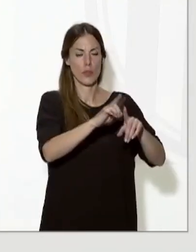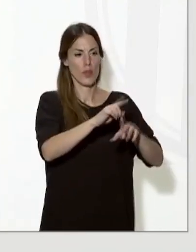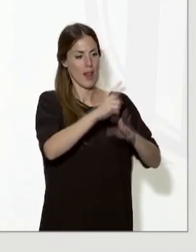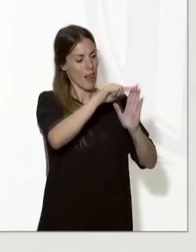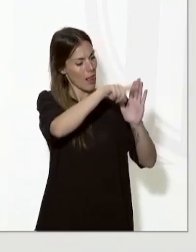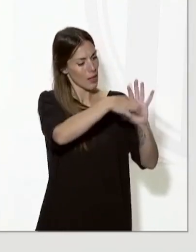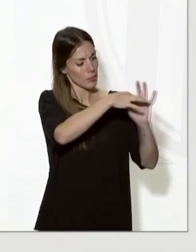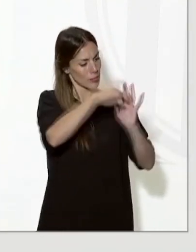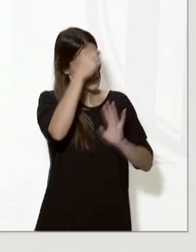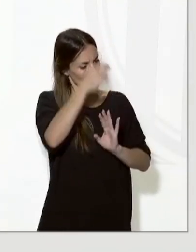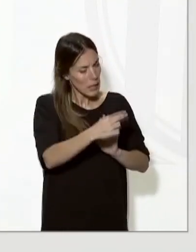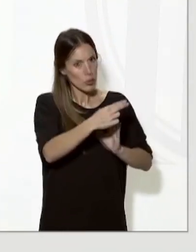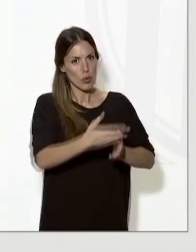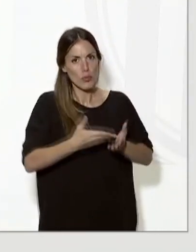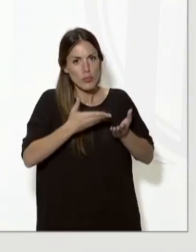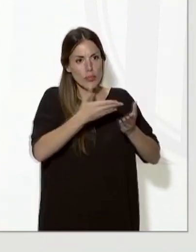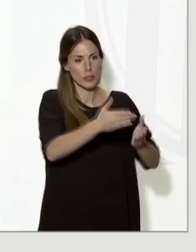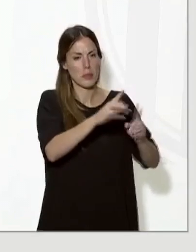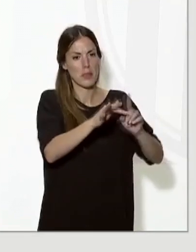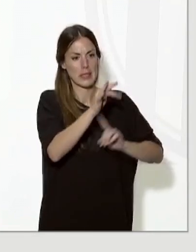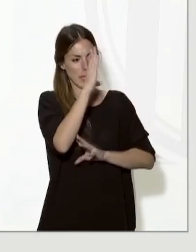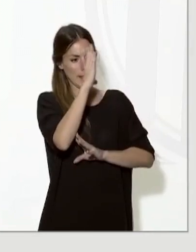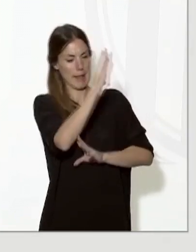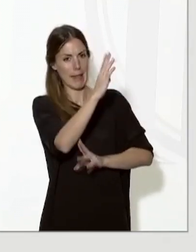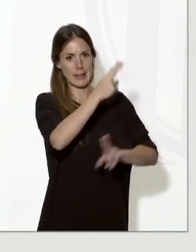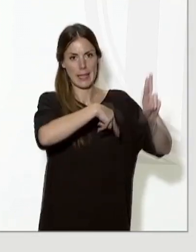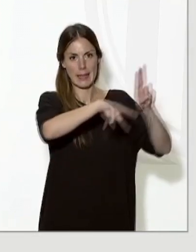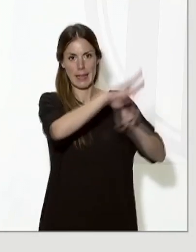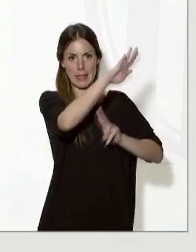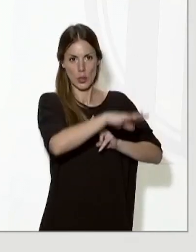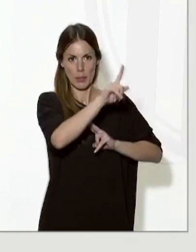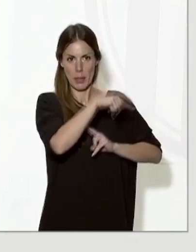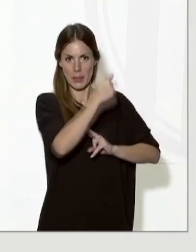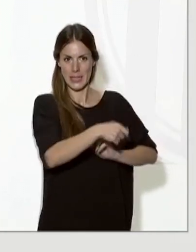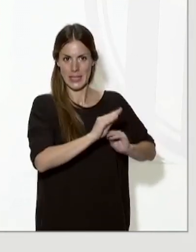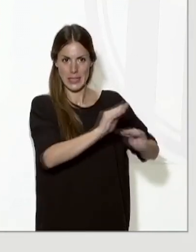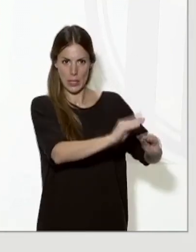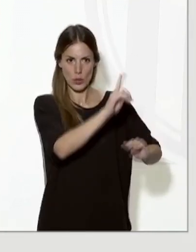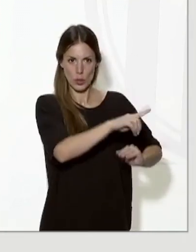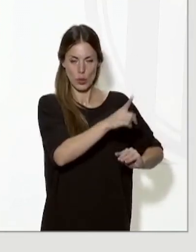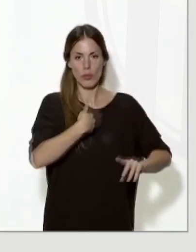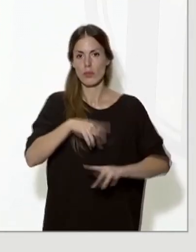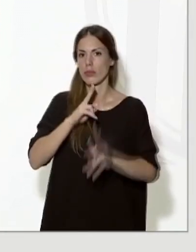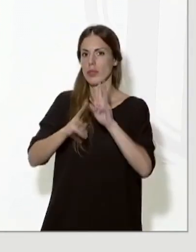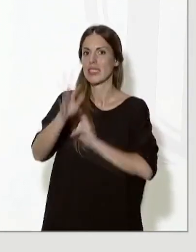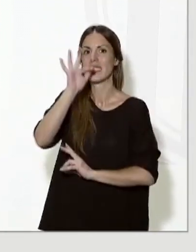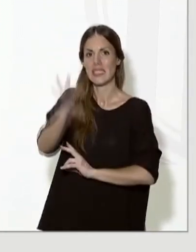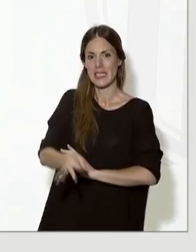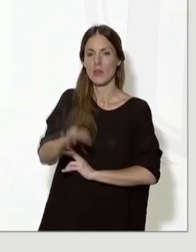Del càrrec que assumiu al servei de Catalunya i amb lleialtat al president de la Generalitat de Catalunya? Sí, ho prometo.